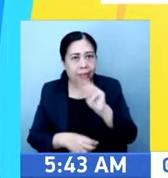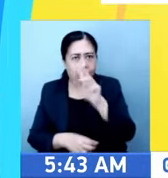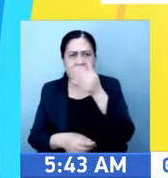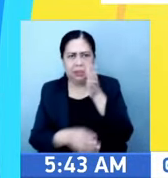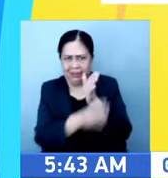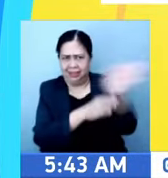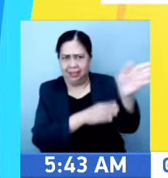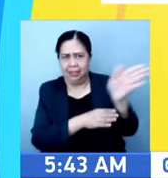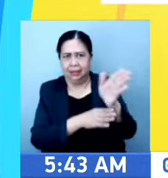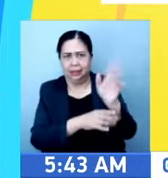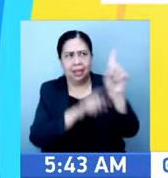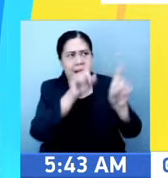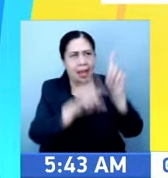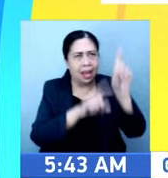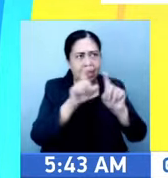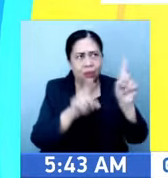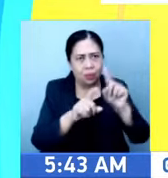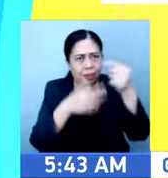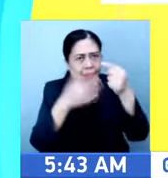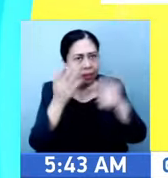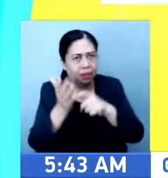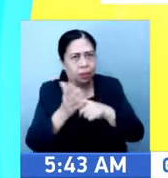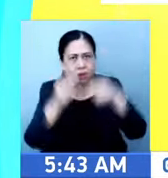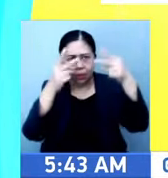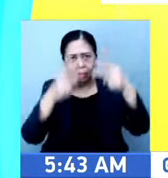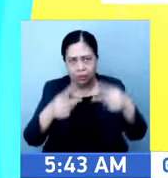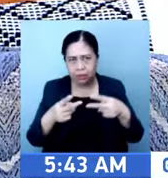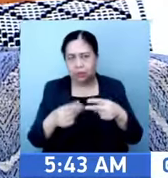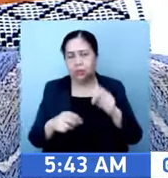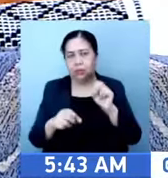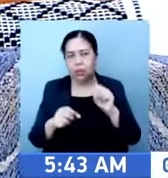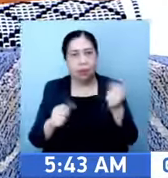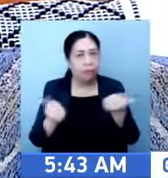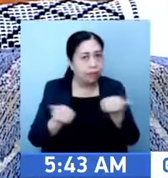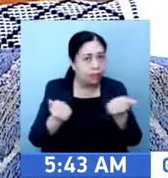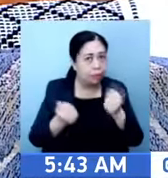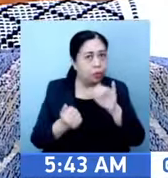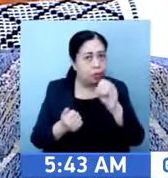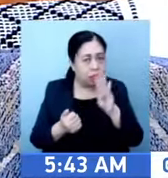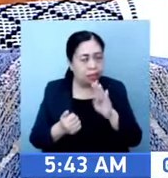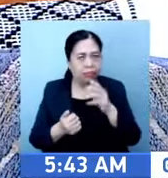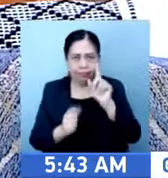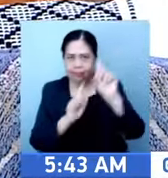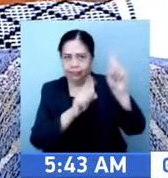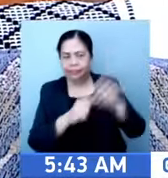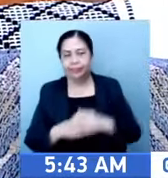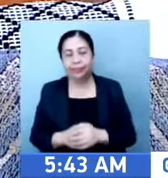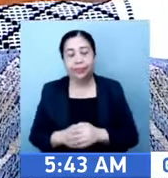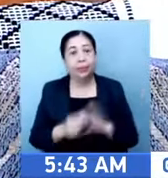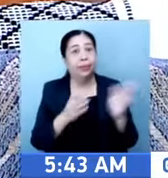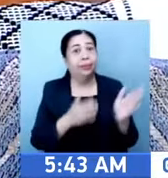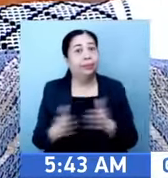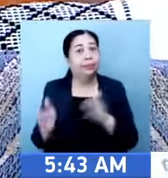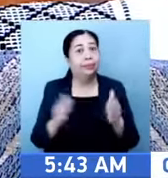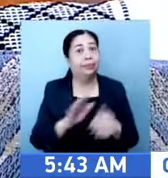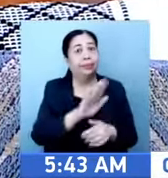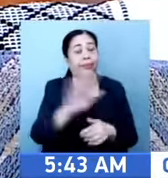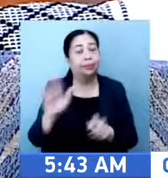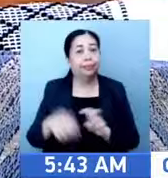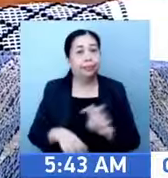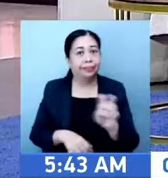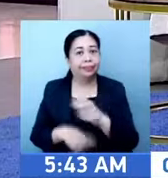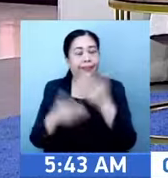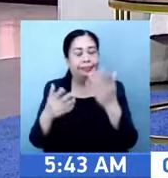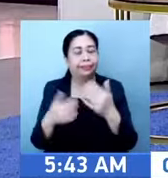Doon malaman ko ni mga websites nila. Job order, yan. Samantala mga kapuso, para po maplano ninyo ang inyong mga biyahe, heto po ang lagay ng trapiko